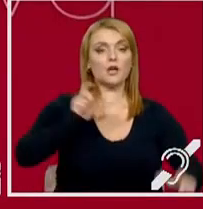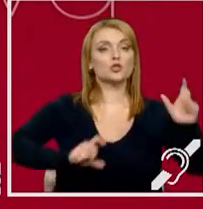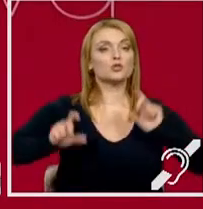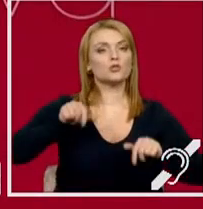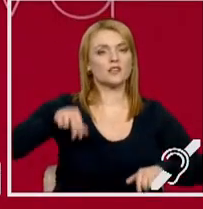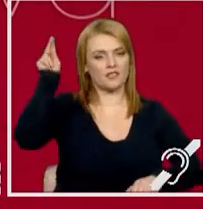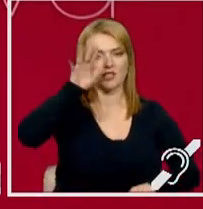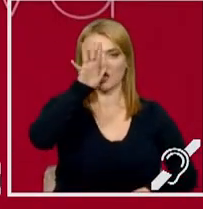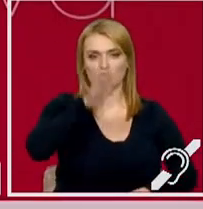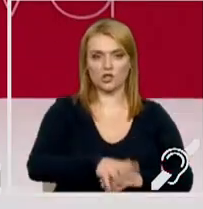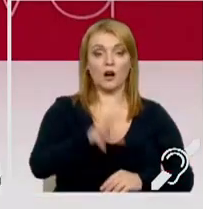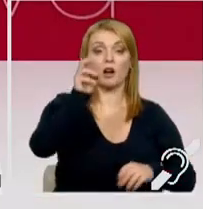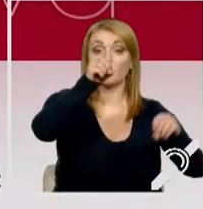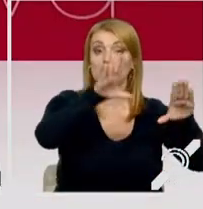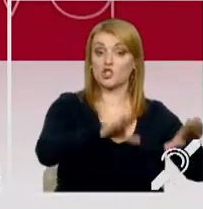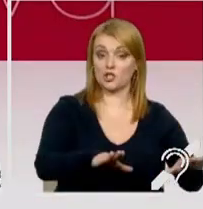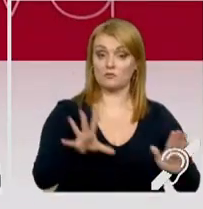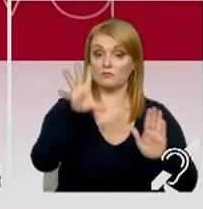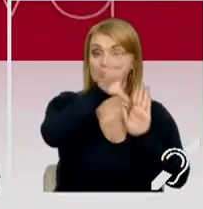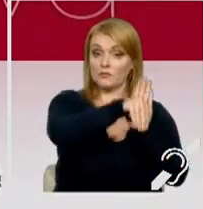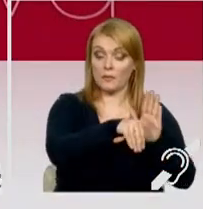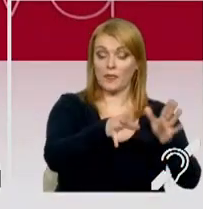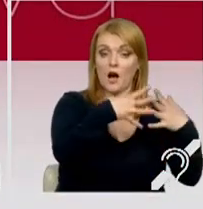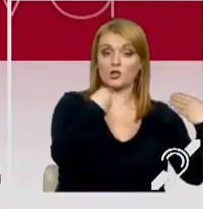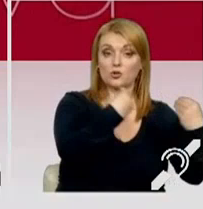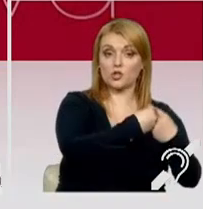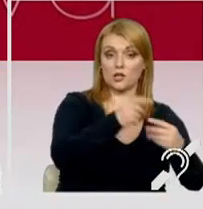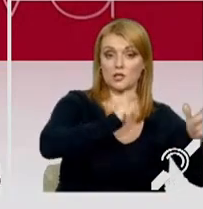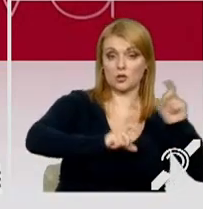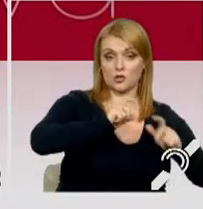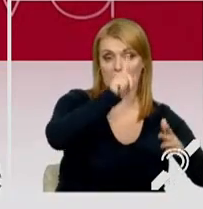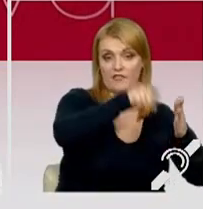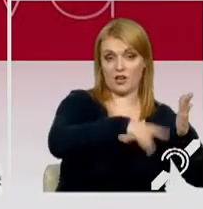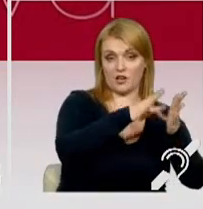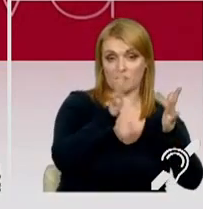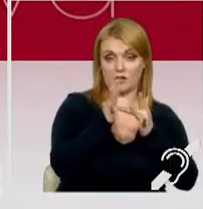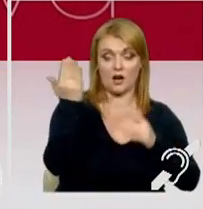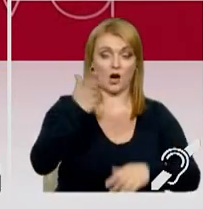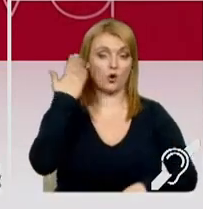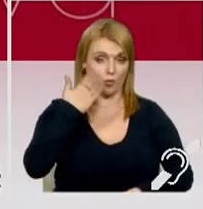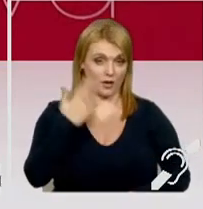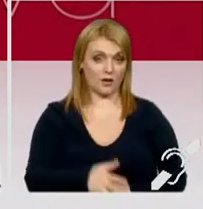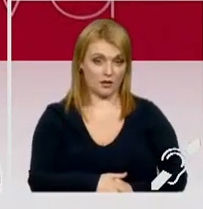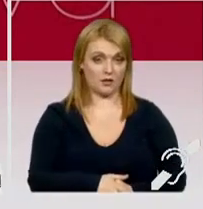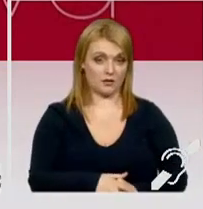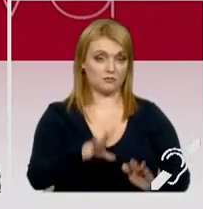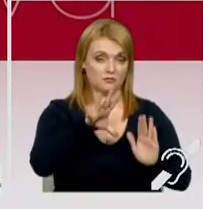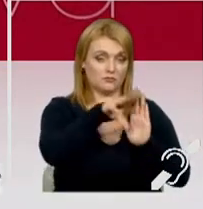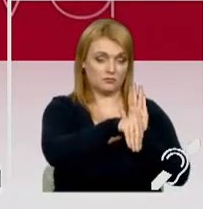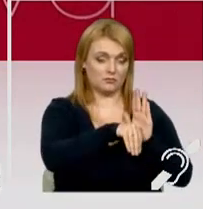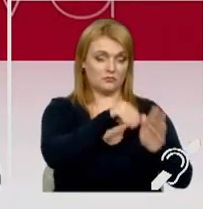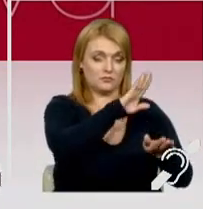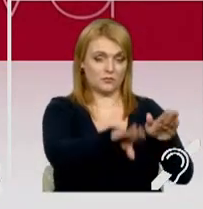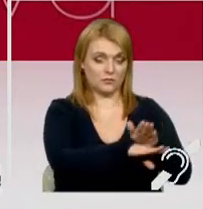Studenții din Chișinău care au decis să devină membri ai Asociației Studenților Creștini Ortodoxi Români din cadrul Mitropoliei Basarabiei